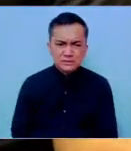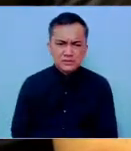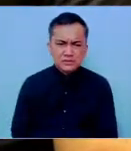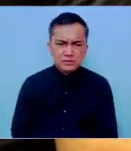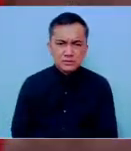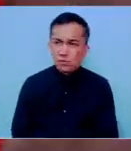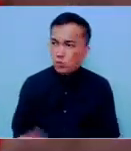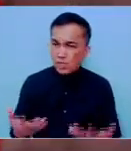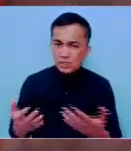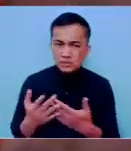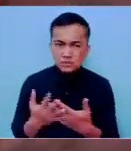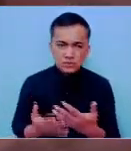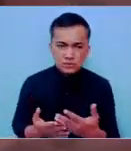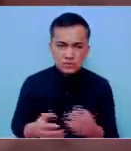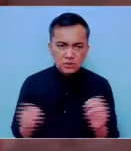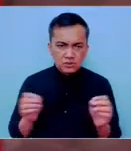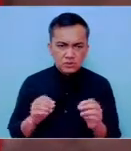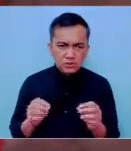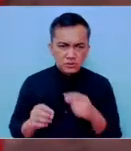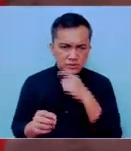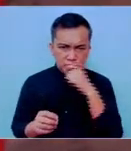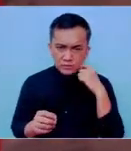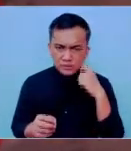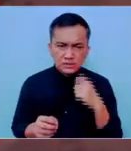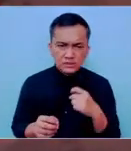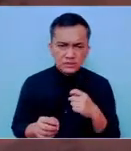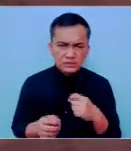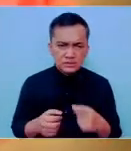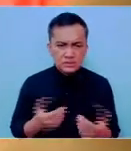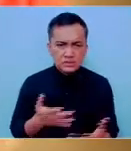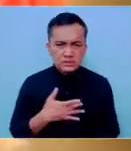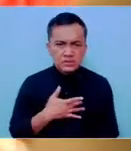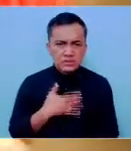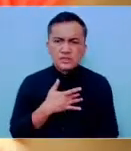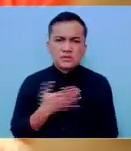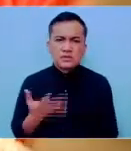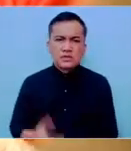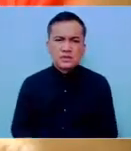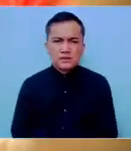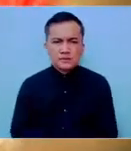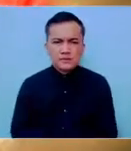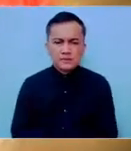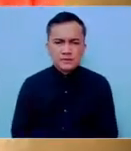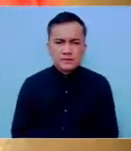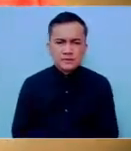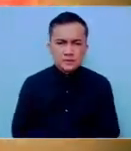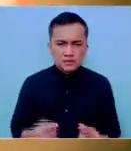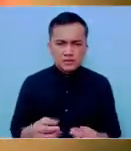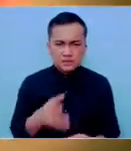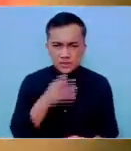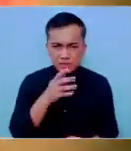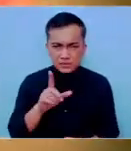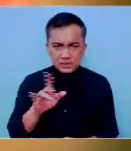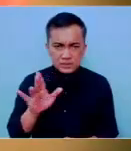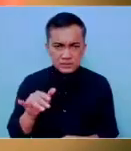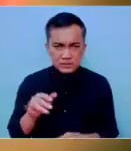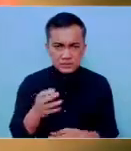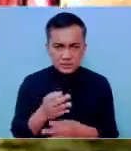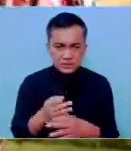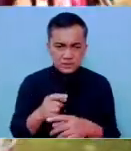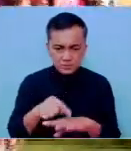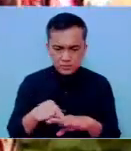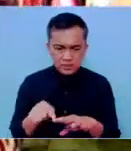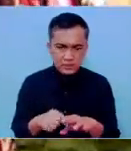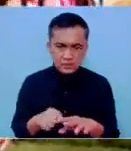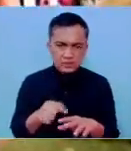walang dugo Totally wala na dry na siya kaya hindi ko naramdaman din ang ginawa ni nanay Lily sa kanyang mga daliri bagamat